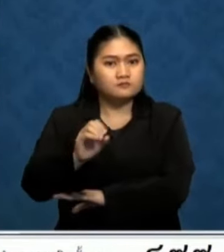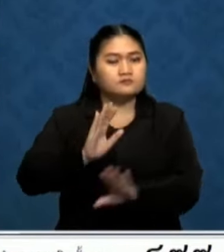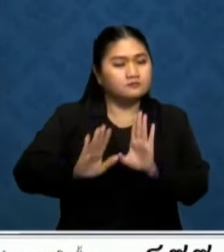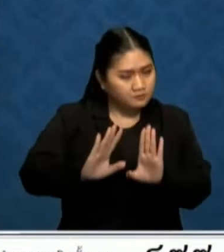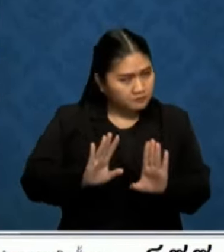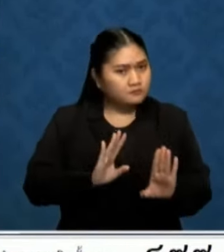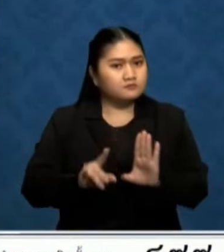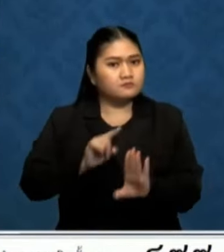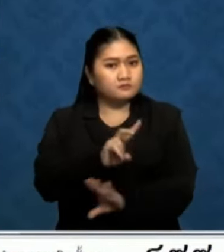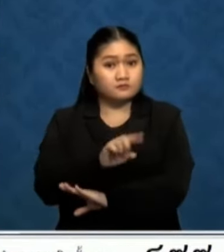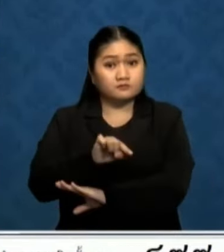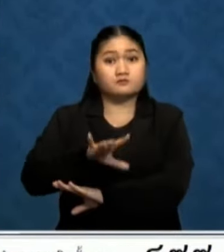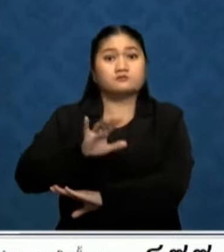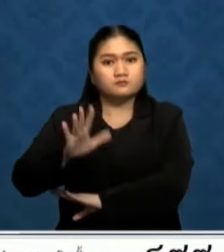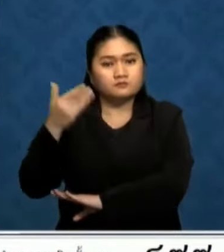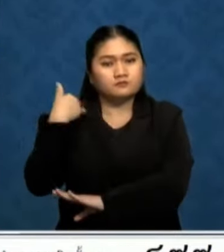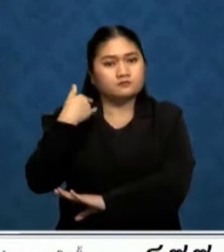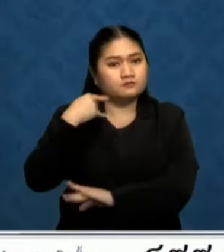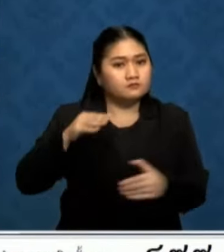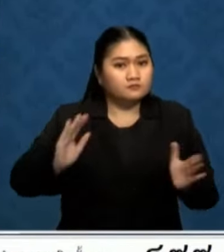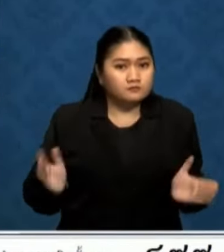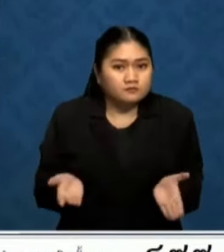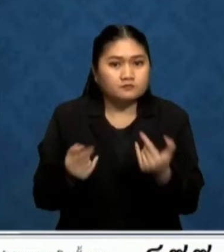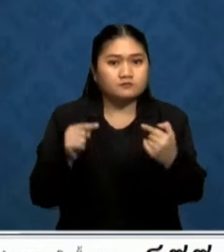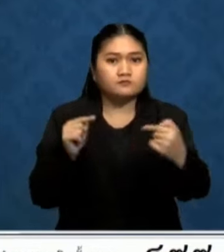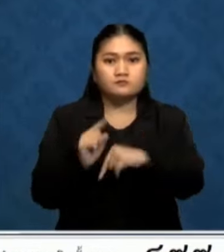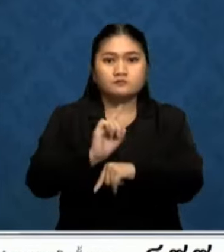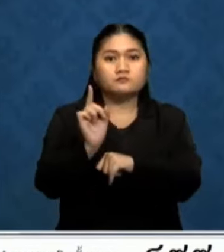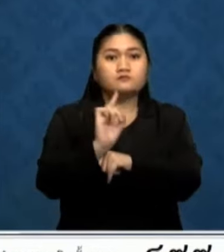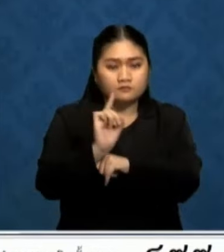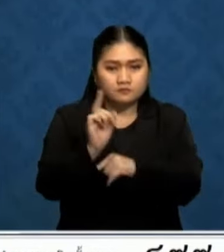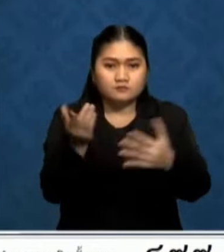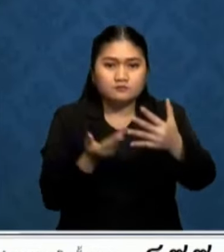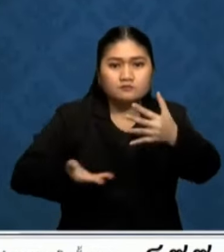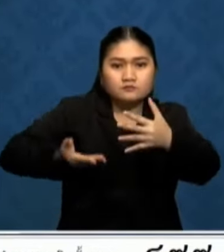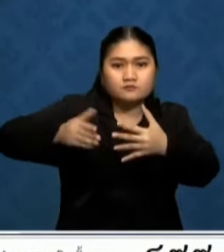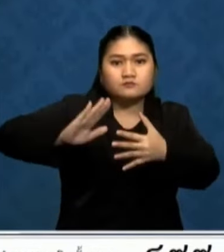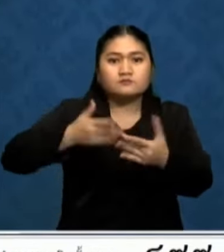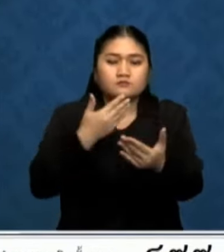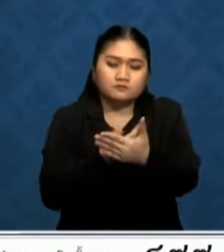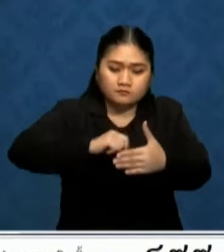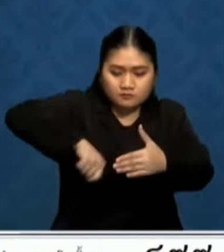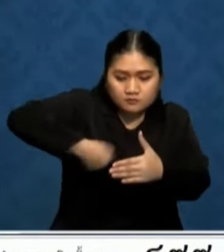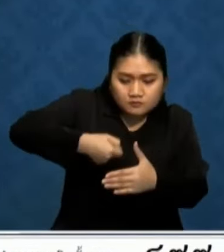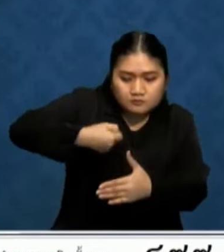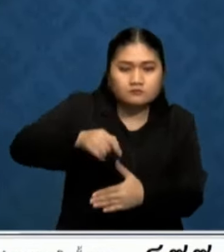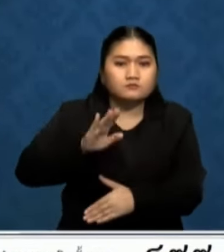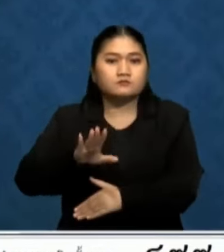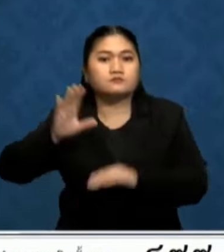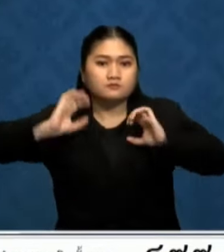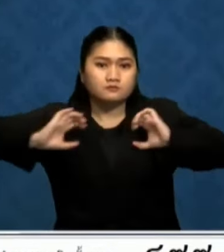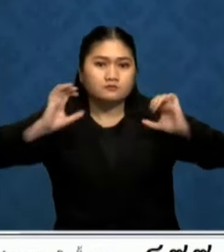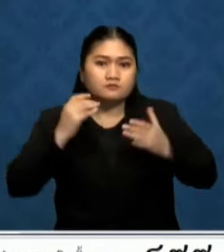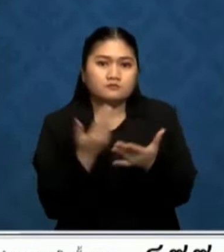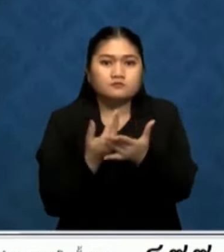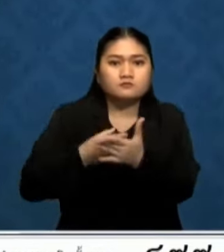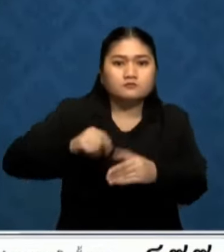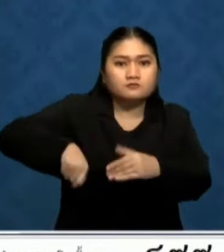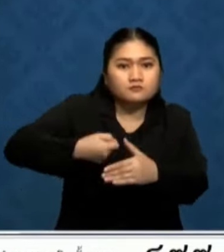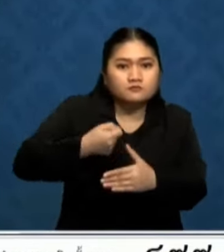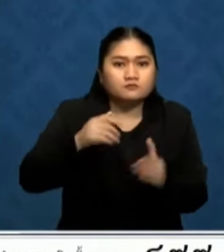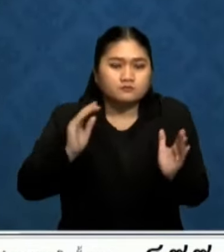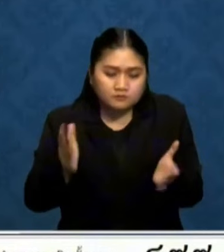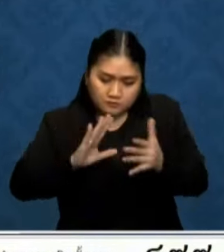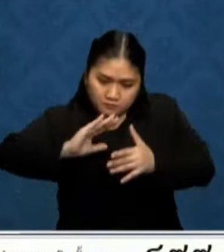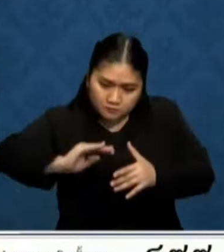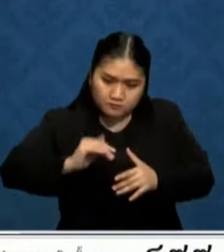5โดยมีปัจจัยสนับสนุนจากการเพิ่มขึ้นของการใช้จ่ายและการลงทุนภาครัฐการฝึนตัวของภาครฐการ